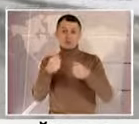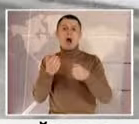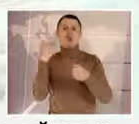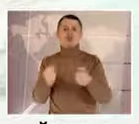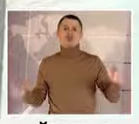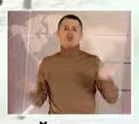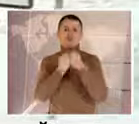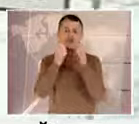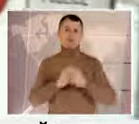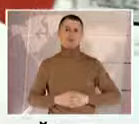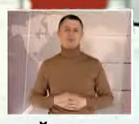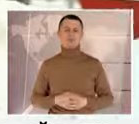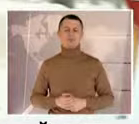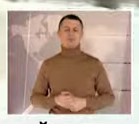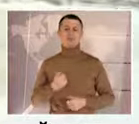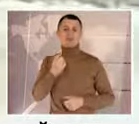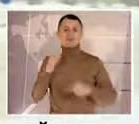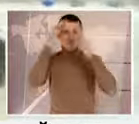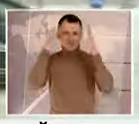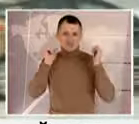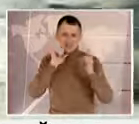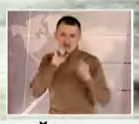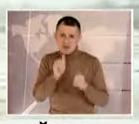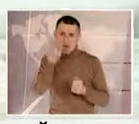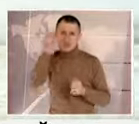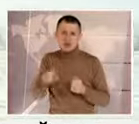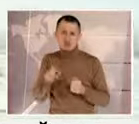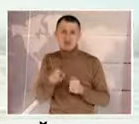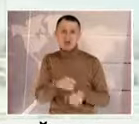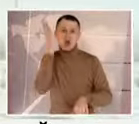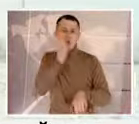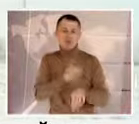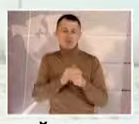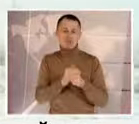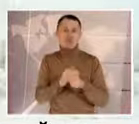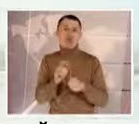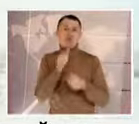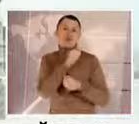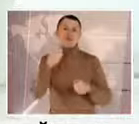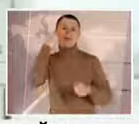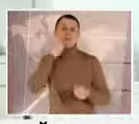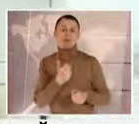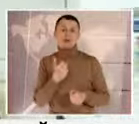implicate într-o tampă. Din fericire nu s-au înregistrat victime, ci doar pagube